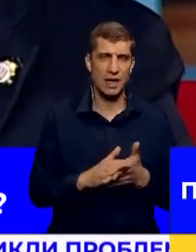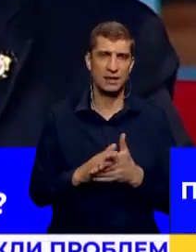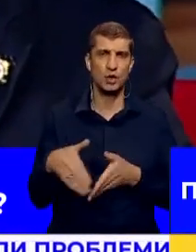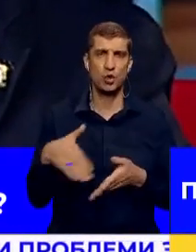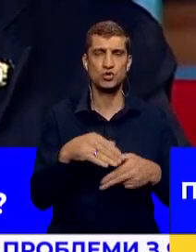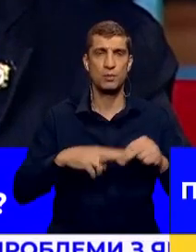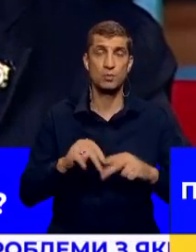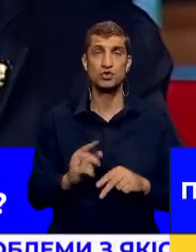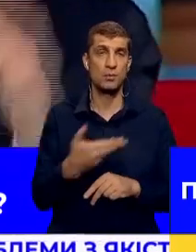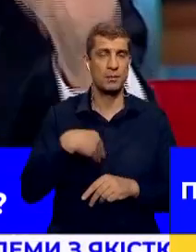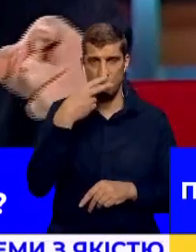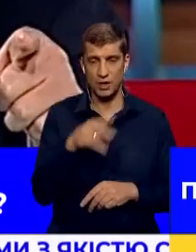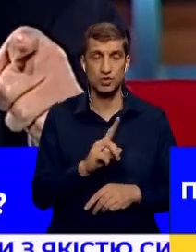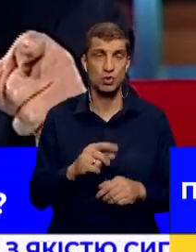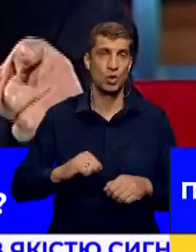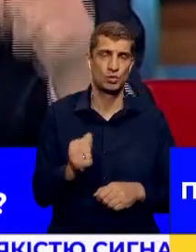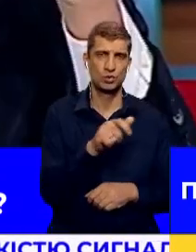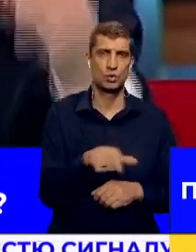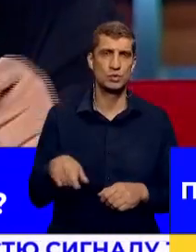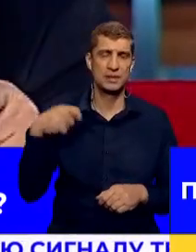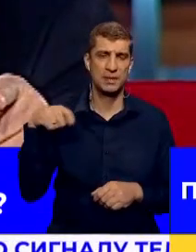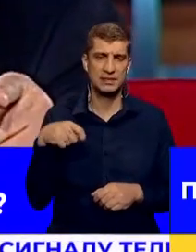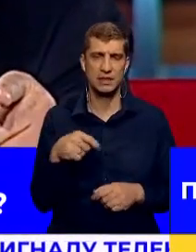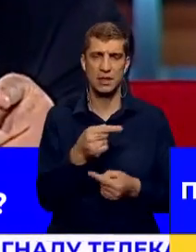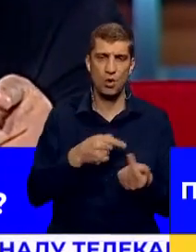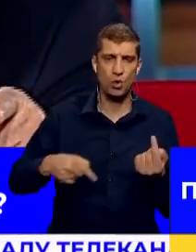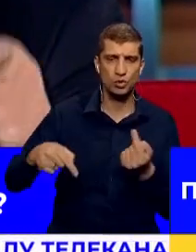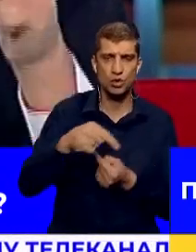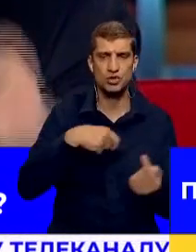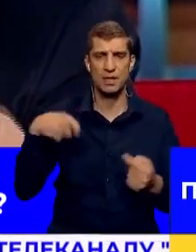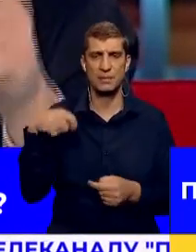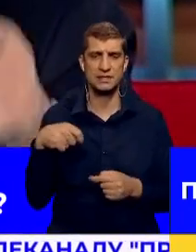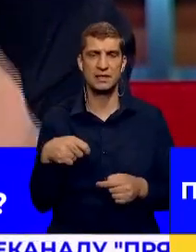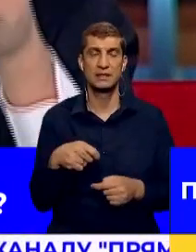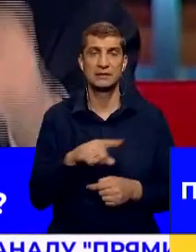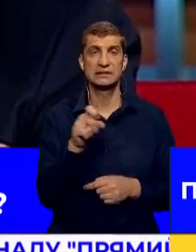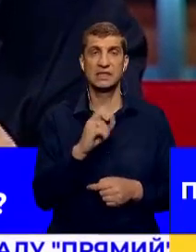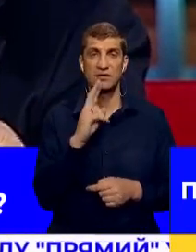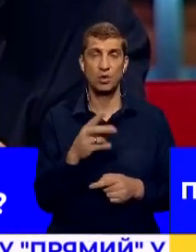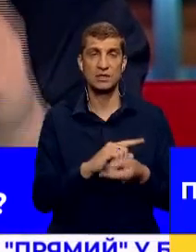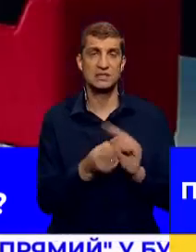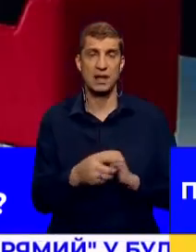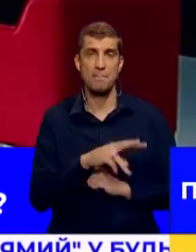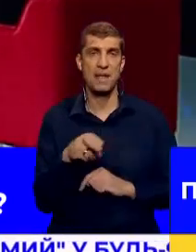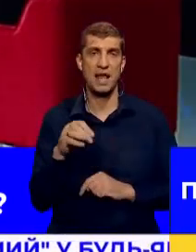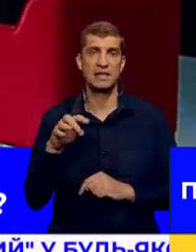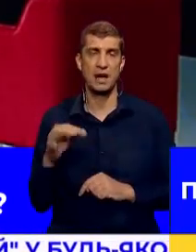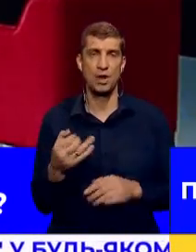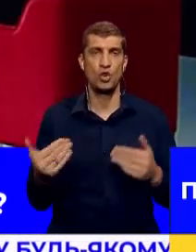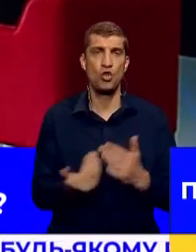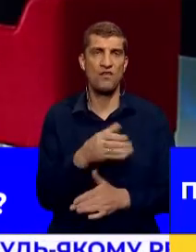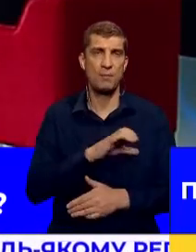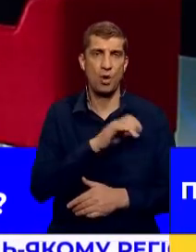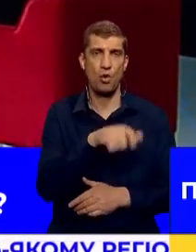будівництві. І що ми побачили? Що друзі президента, оточення президента за 2 роки стали мільярдерами, новими